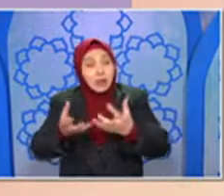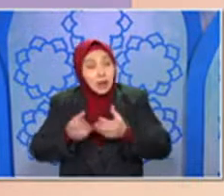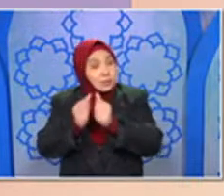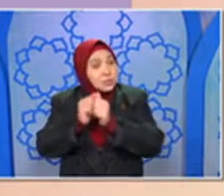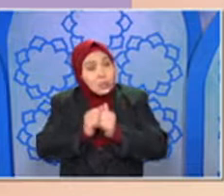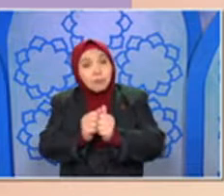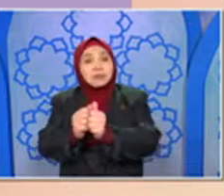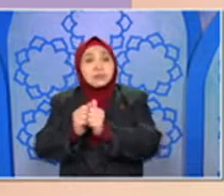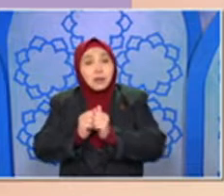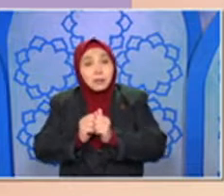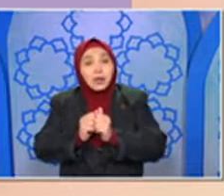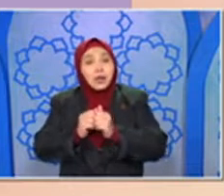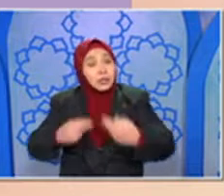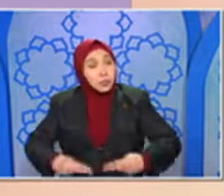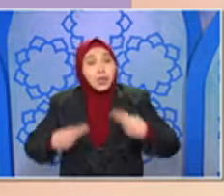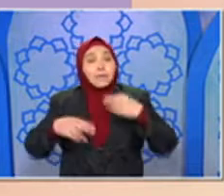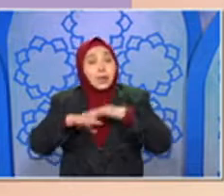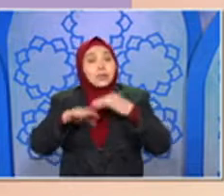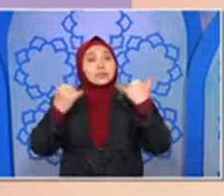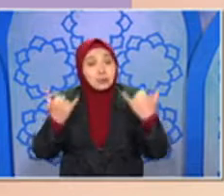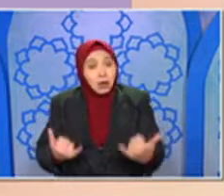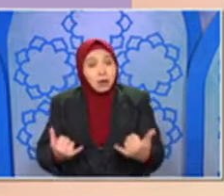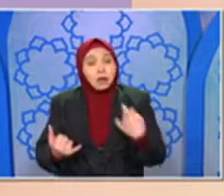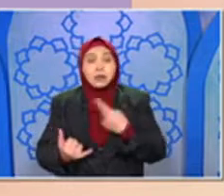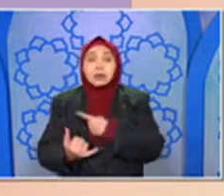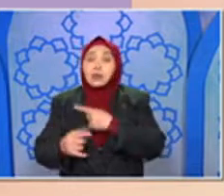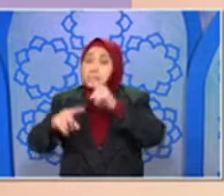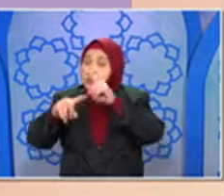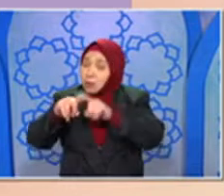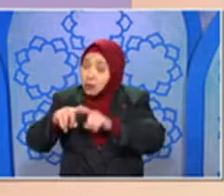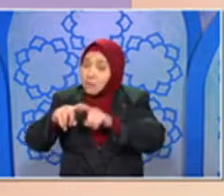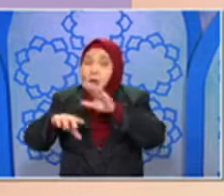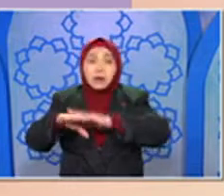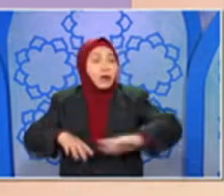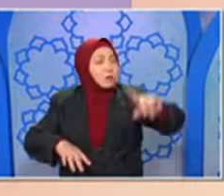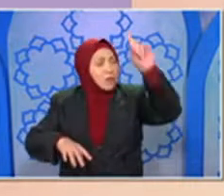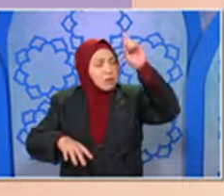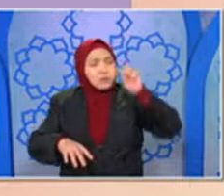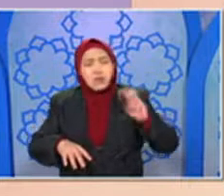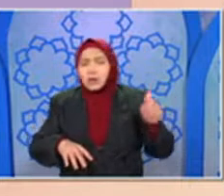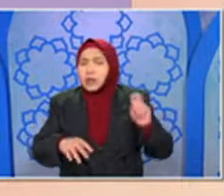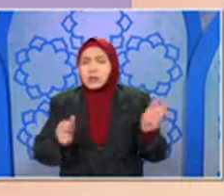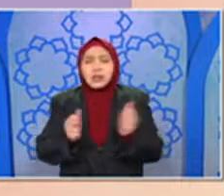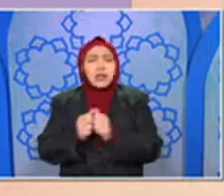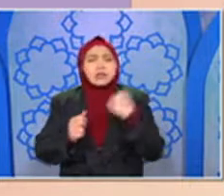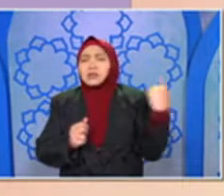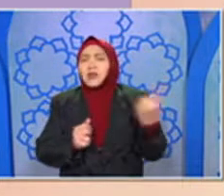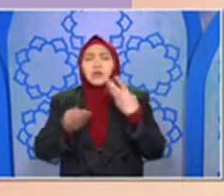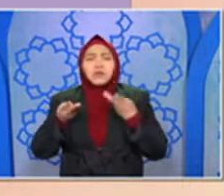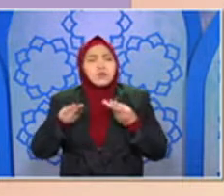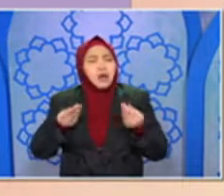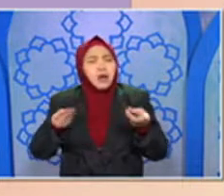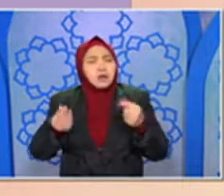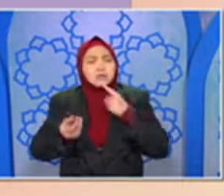sama-sama hidupkan pada waktu ini. Kita bertawakal kepada Allah Subhanahu Wa Taala dengan kita selalu bertasbih,